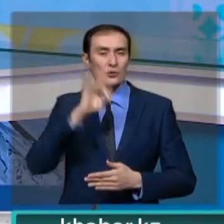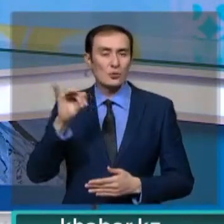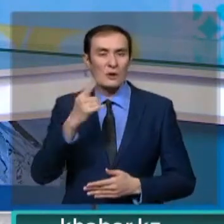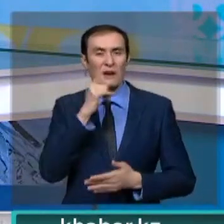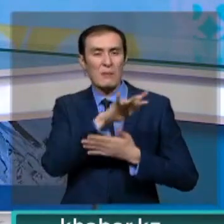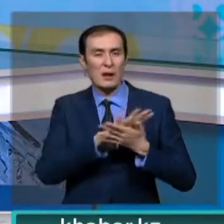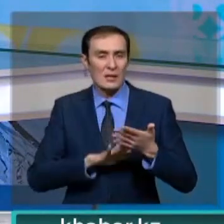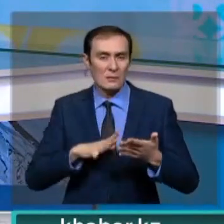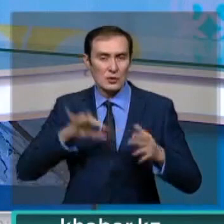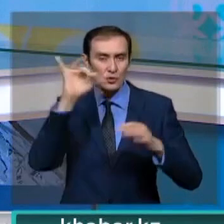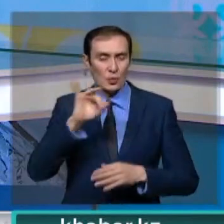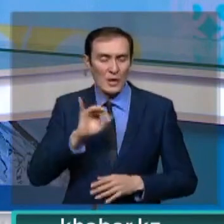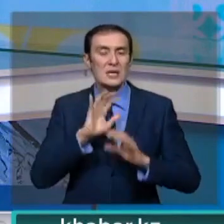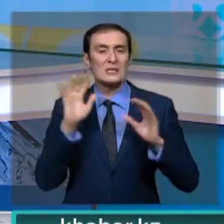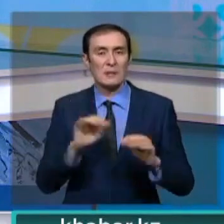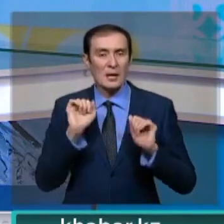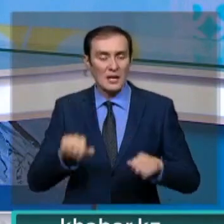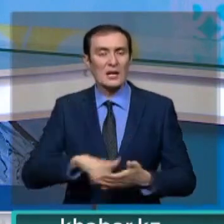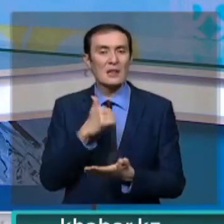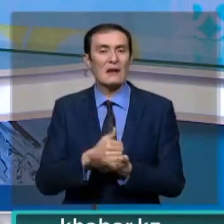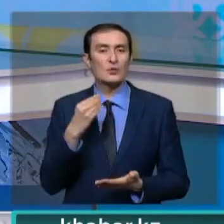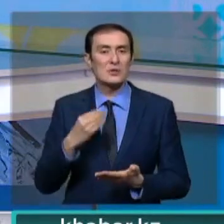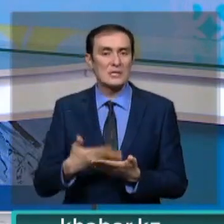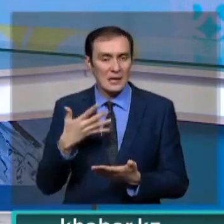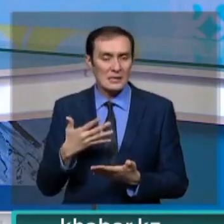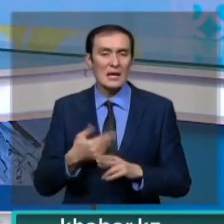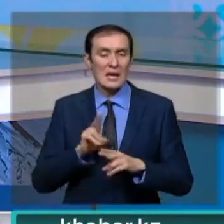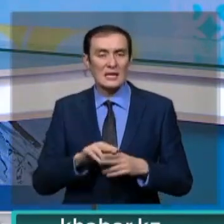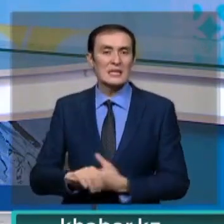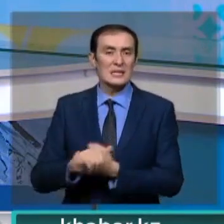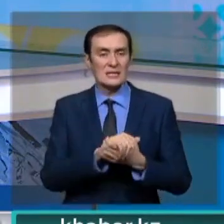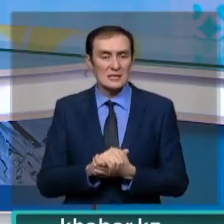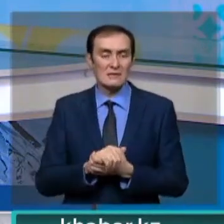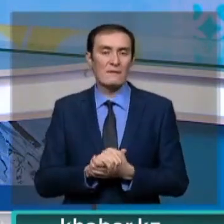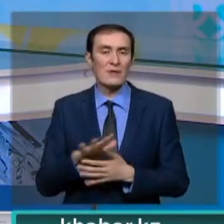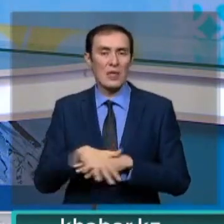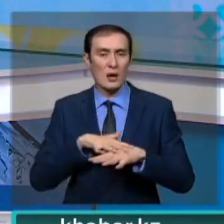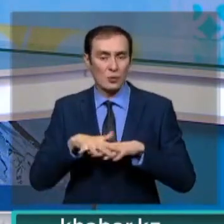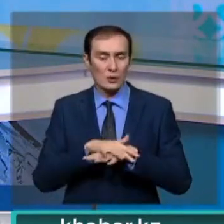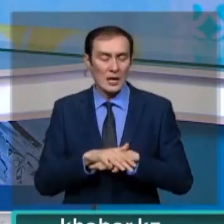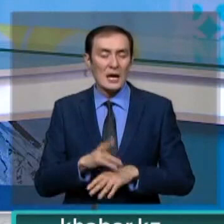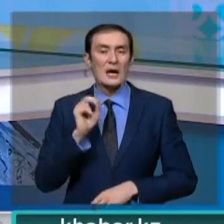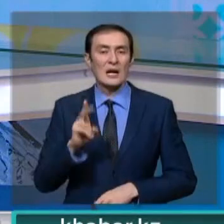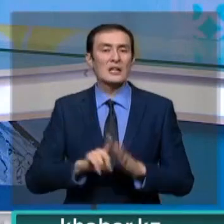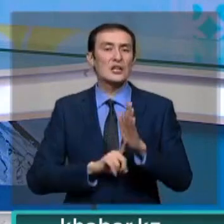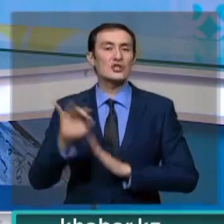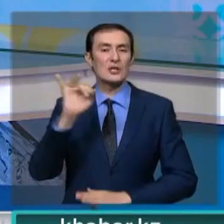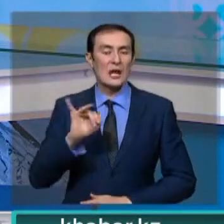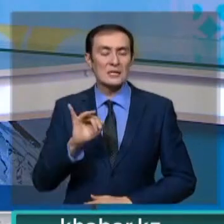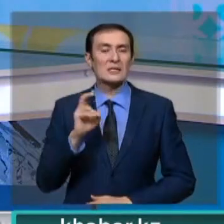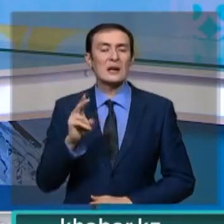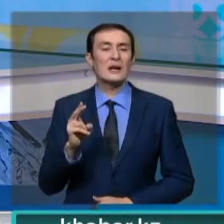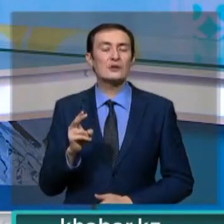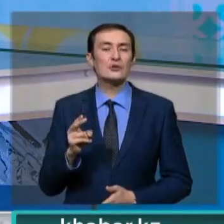истории первую президент удалось сохранить самую главную ценность республики единство и согласие о том как все начиналось и какова